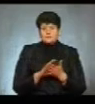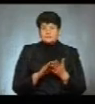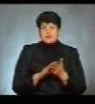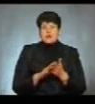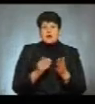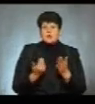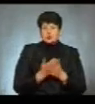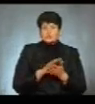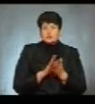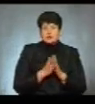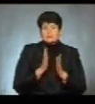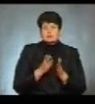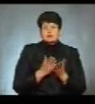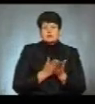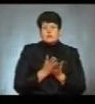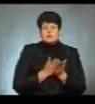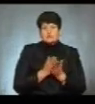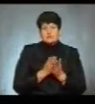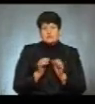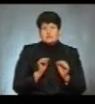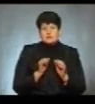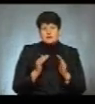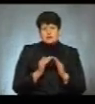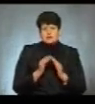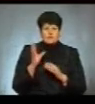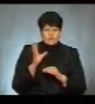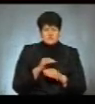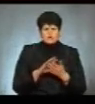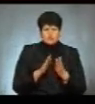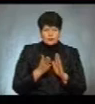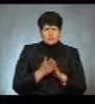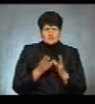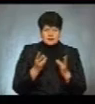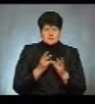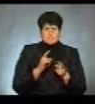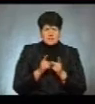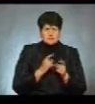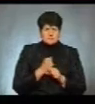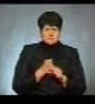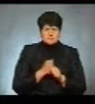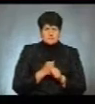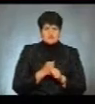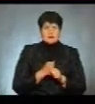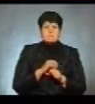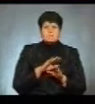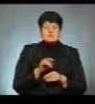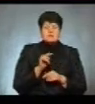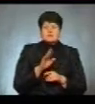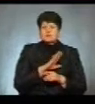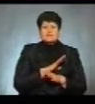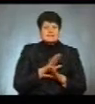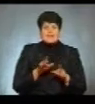бути заключені на послугу з управління будинком. Тобто вже всі договори будуть недійсні, треба просто перезаключити? Після того, вони будуть недійсні до того